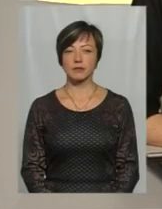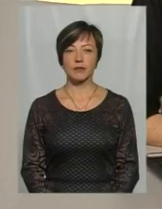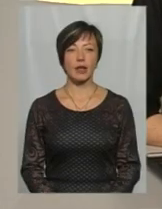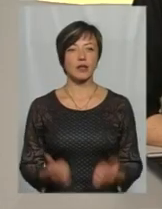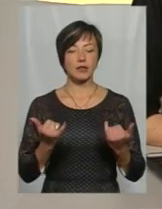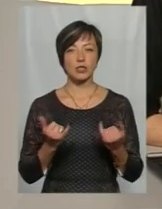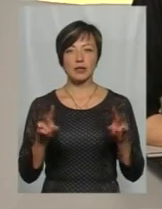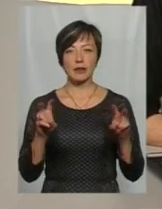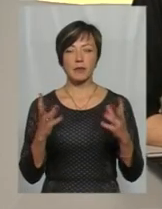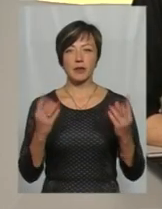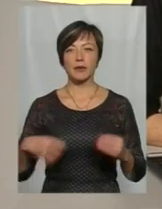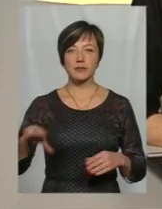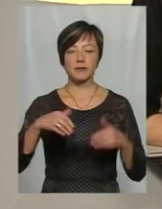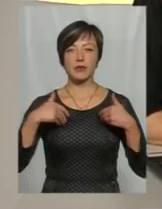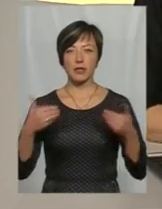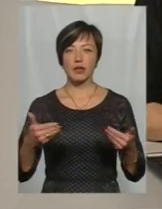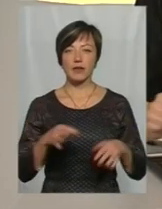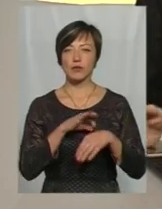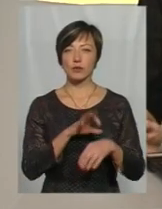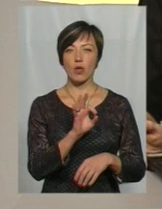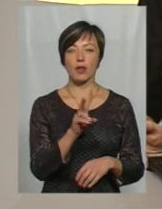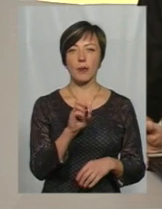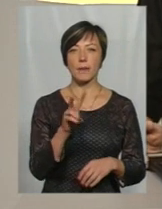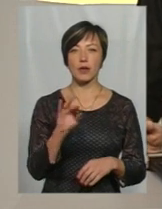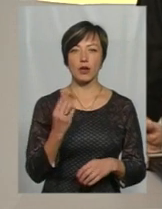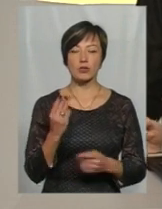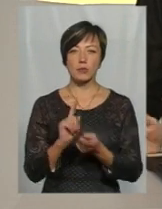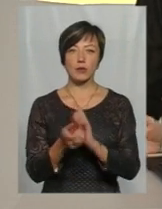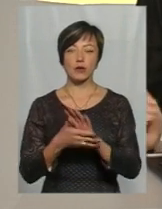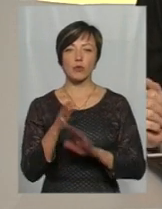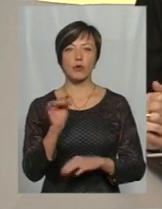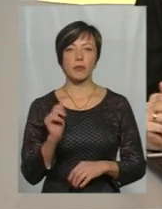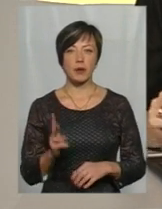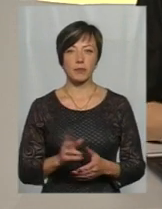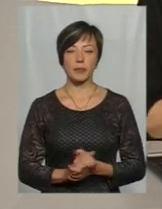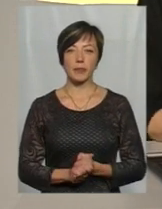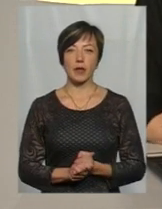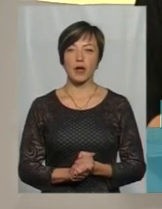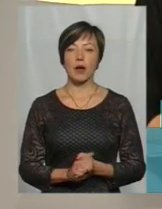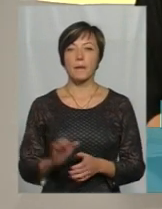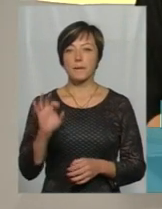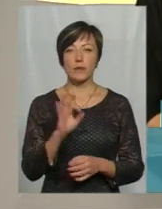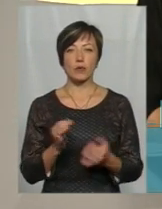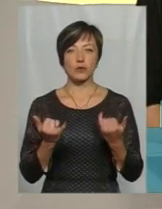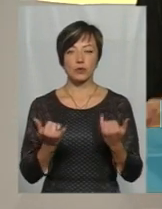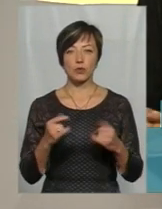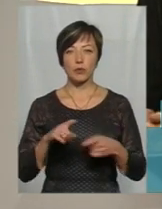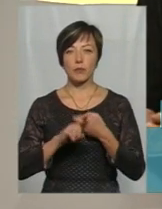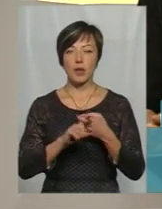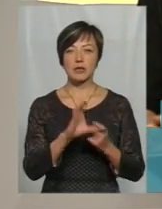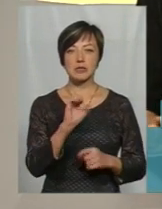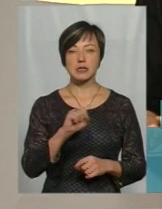На часі тема дня. Усім вітання. Я Олена Кименяш. На жестову мову перекладає Ольга Рибак. А йтиметься нині про